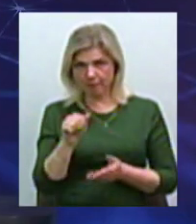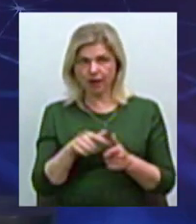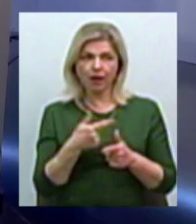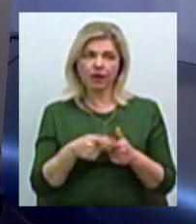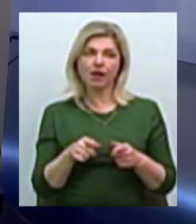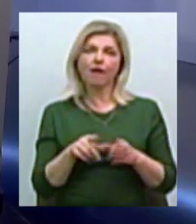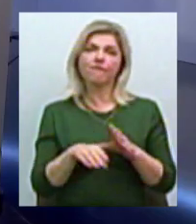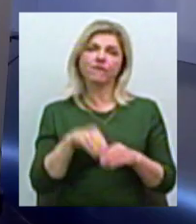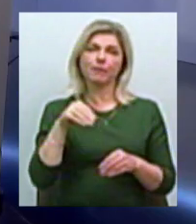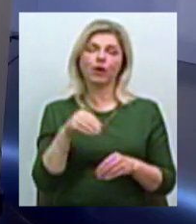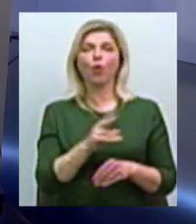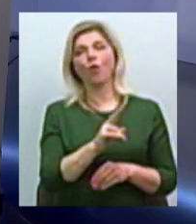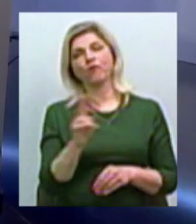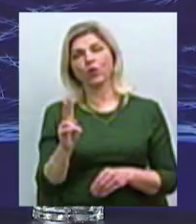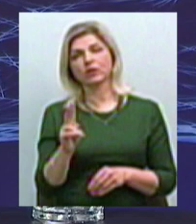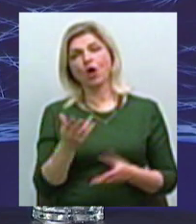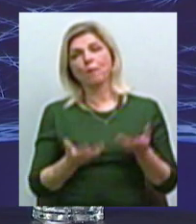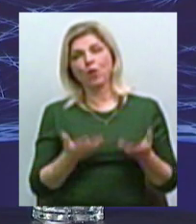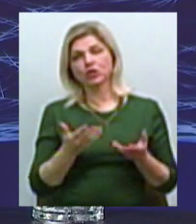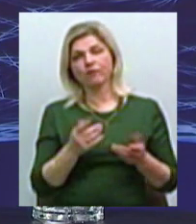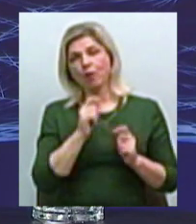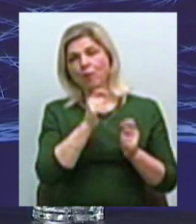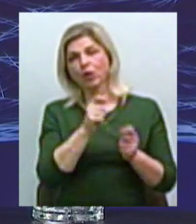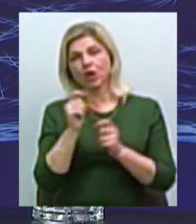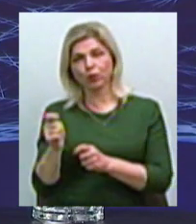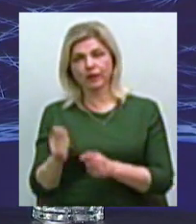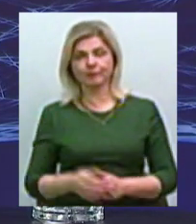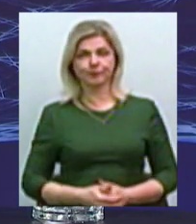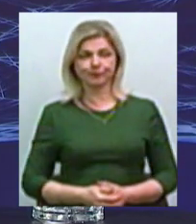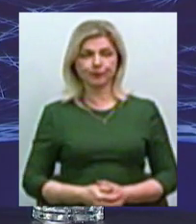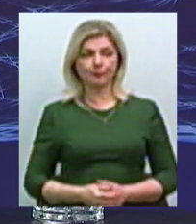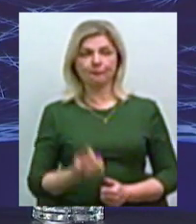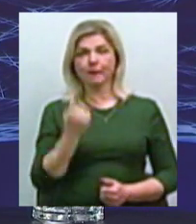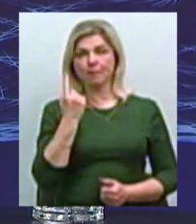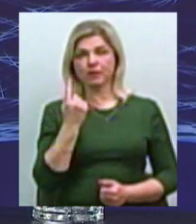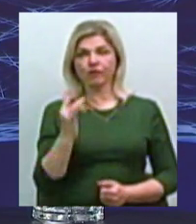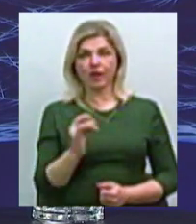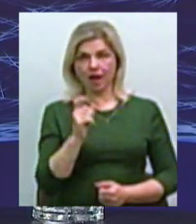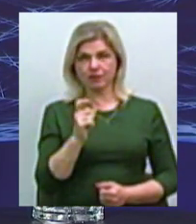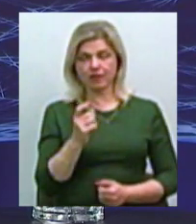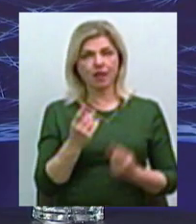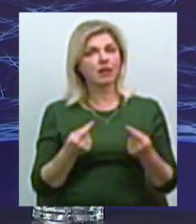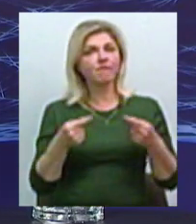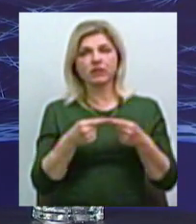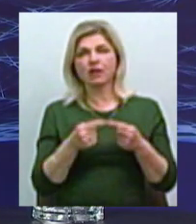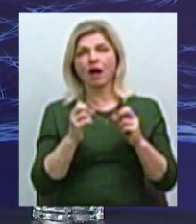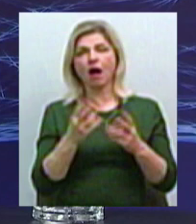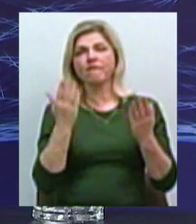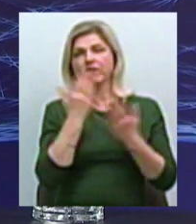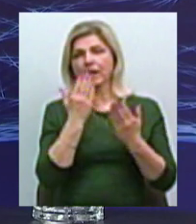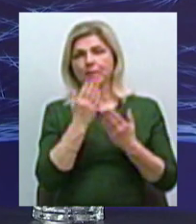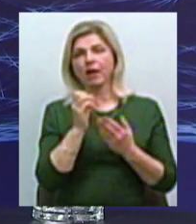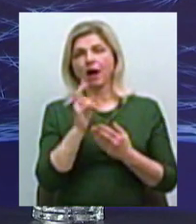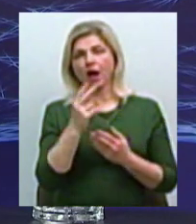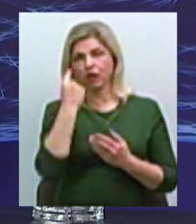таки виділили когось і, можливо, якісь подарунки вручили? Перший раз ми не визначали як фільм, як індивідуальну роботу.